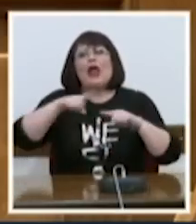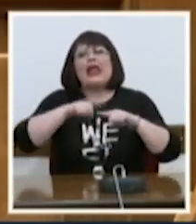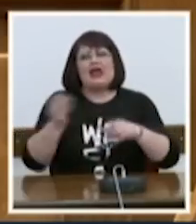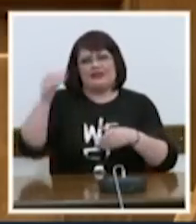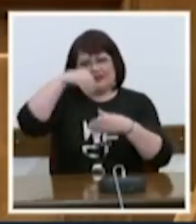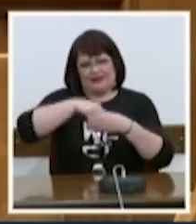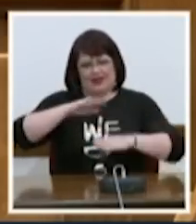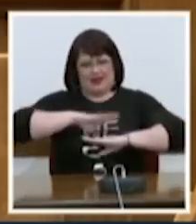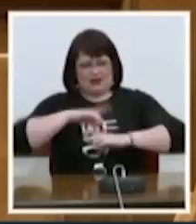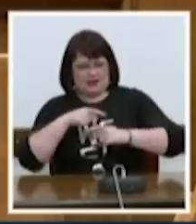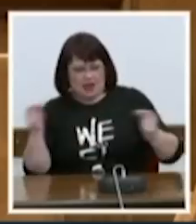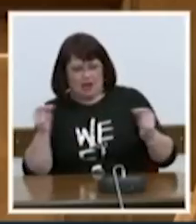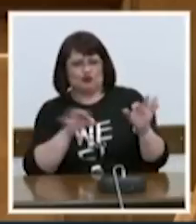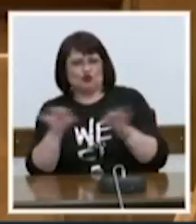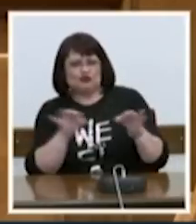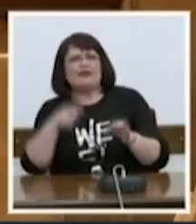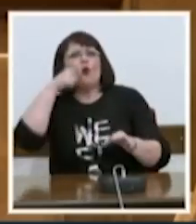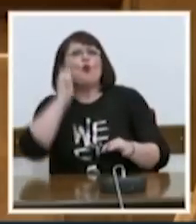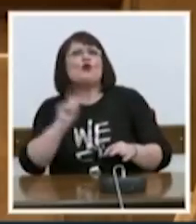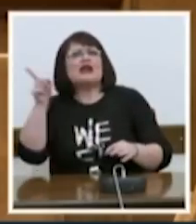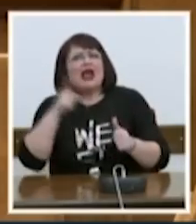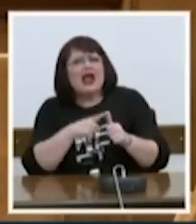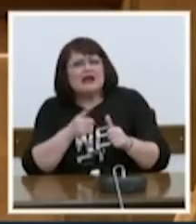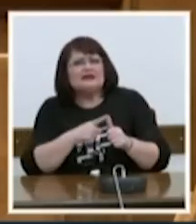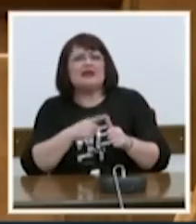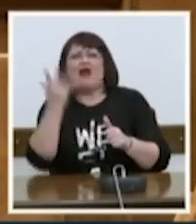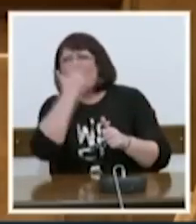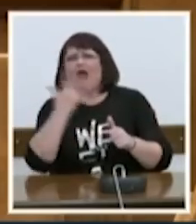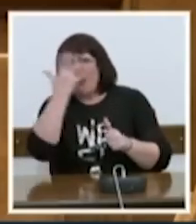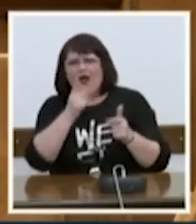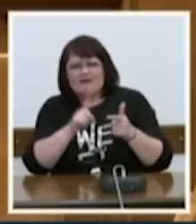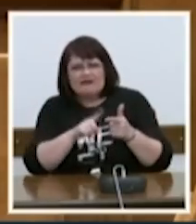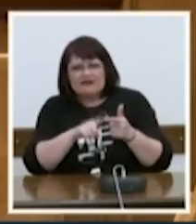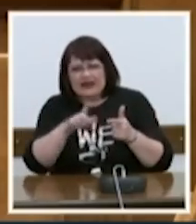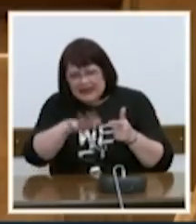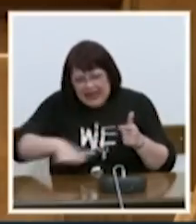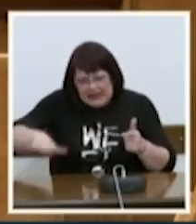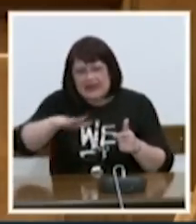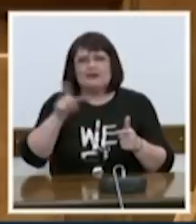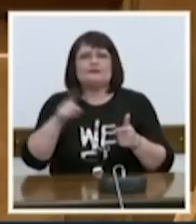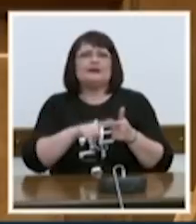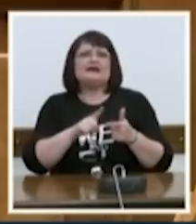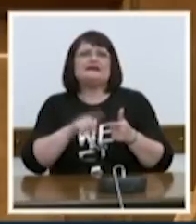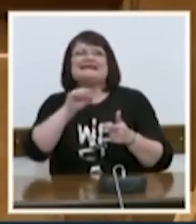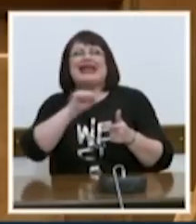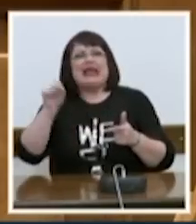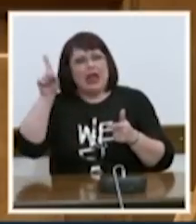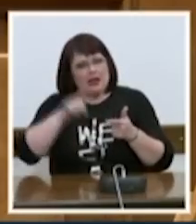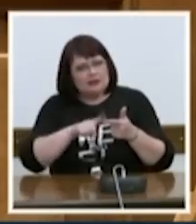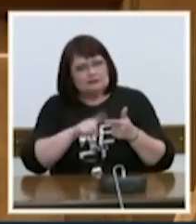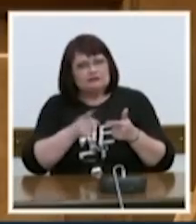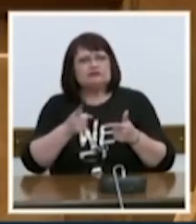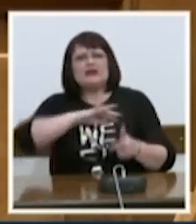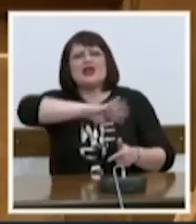τα σχέδια στην Ουκρανία ή στην Αφρική, στη ζώνη του Σαχέλ, ή αύριο στη θάλασσα ακόμα